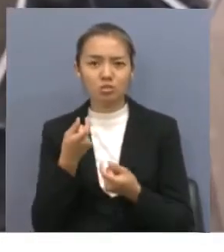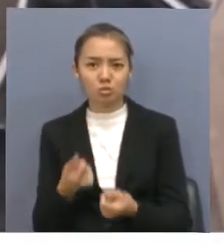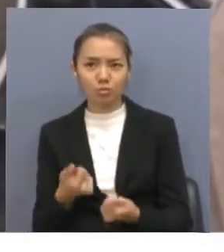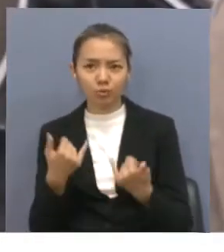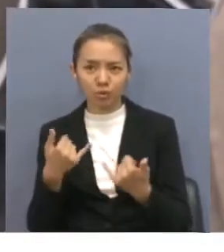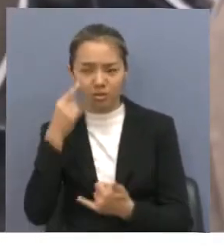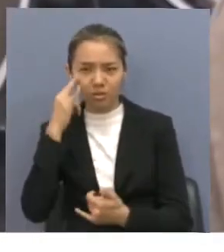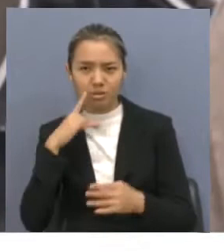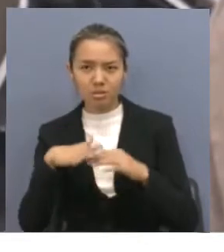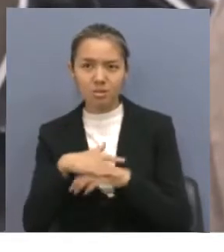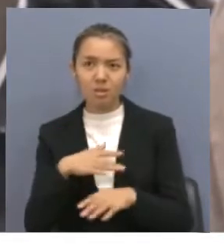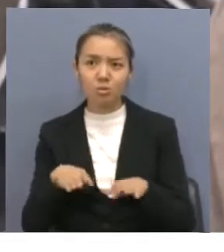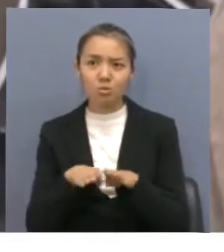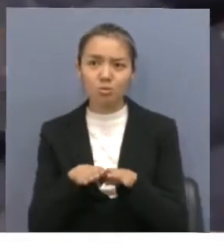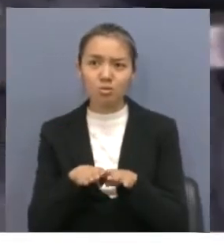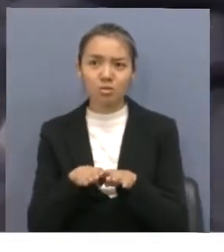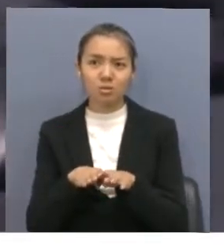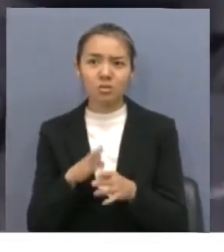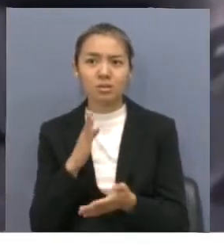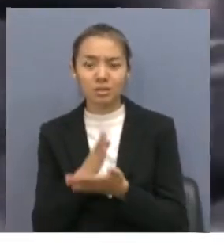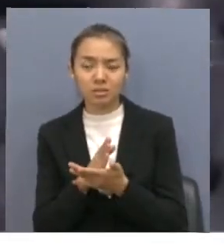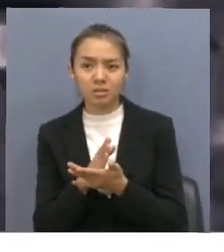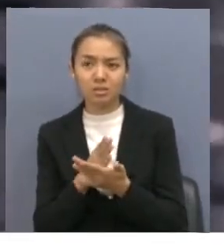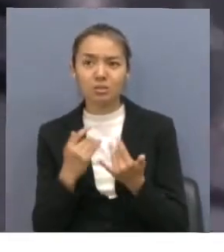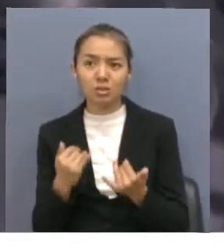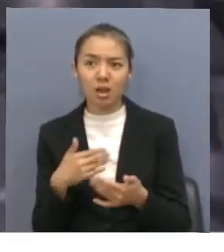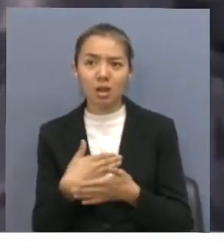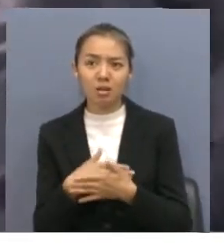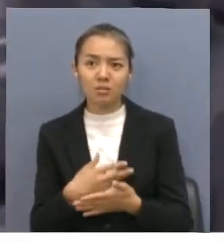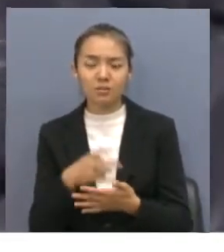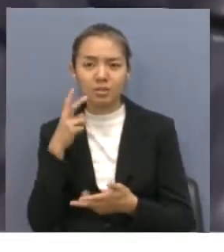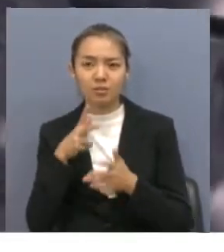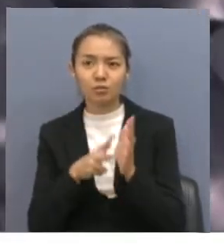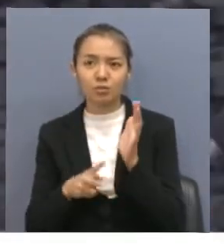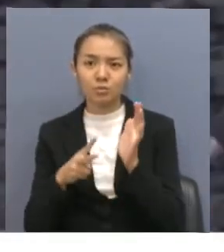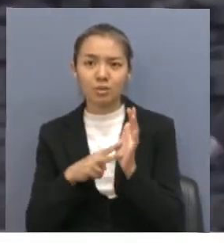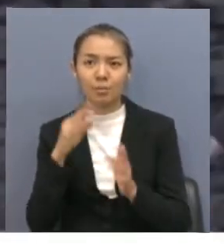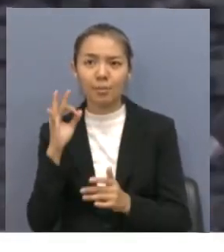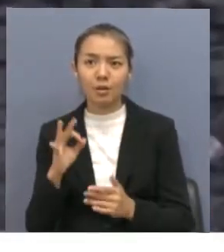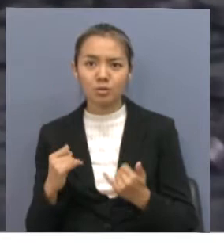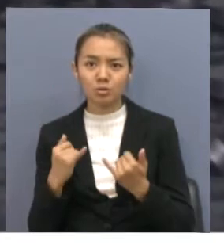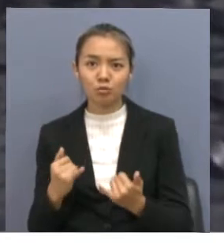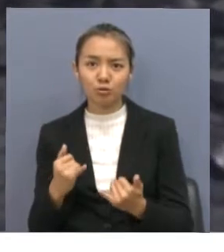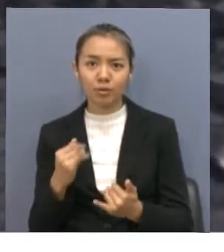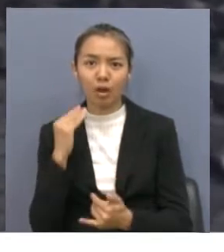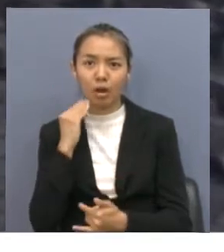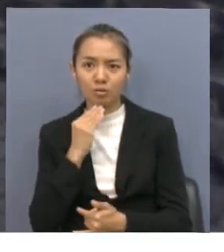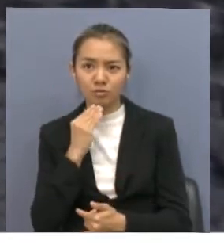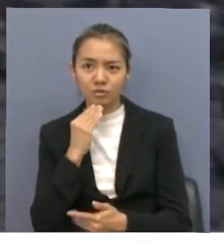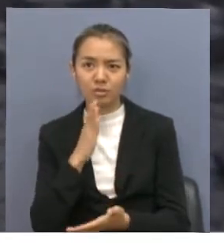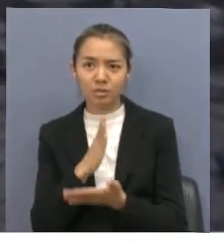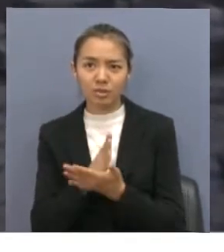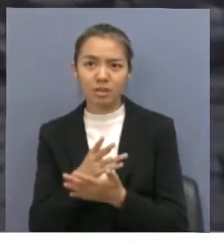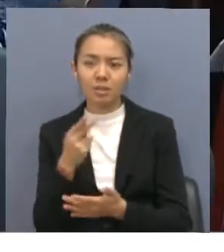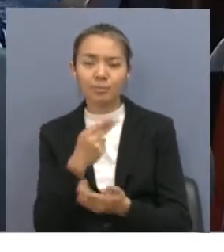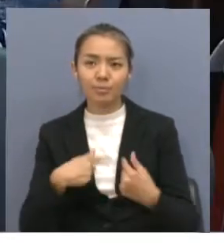алайда Қазақстанда оның тапшылығы да жоқ емес. Яғни еліміздегі белсендірілген көмірдің 87%-ын бүгінде импорт құрайды. Ел